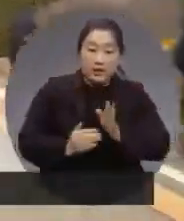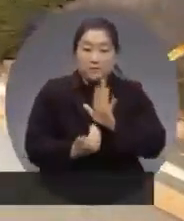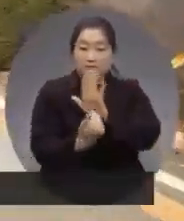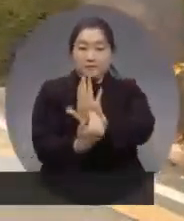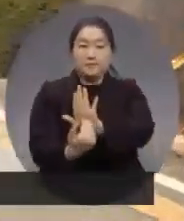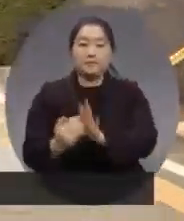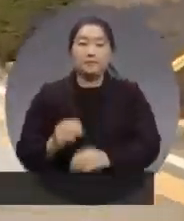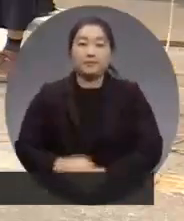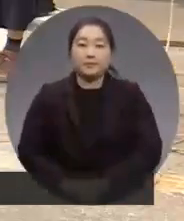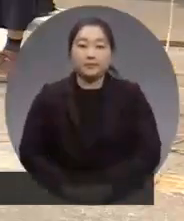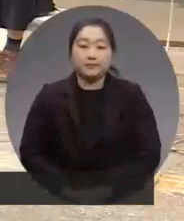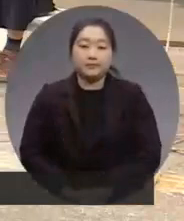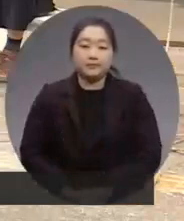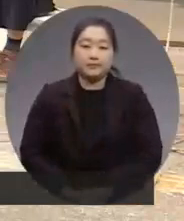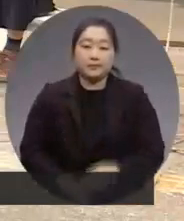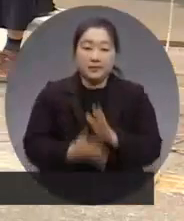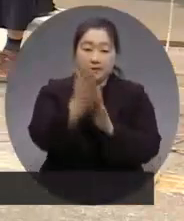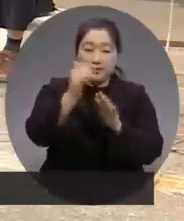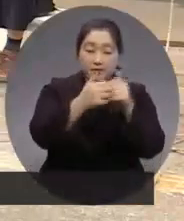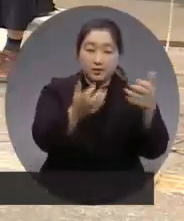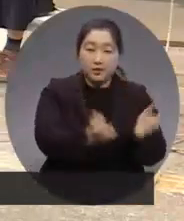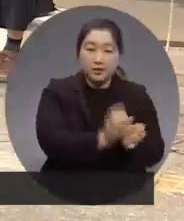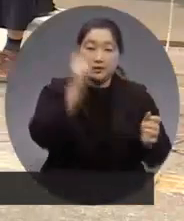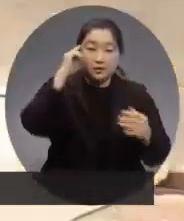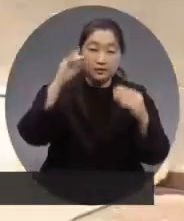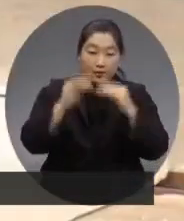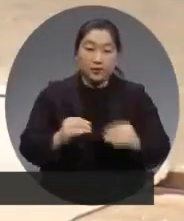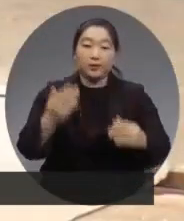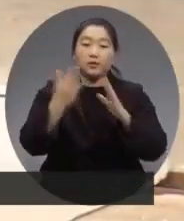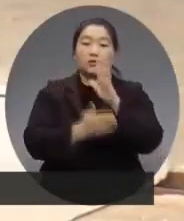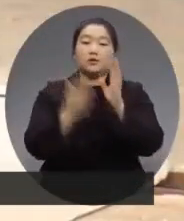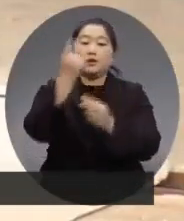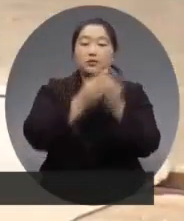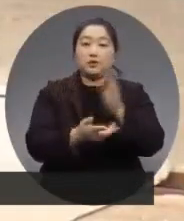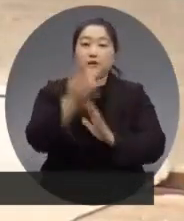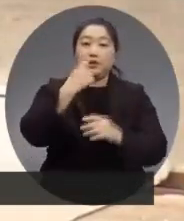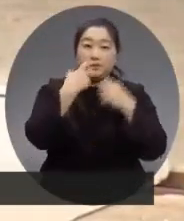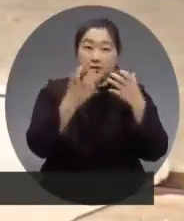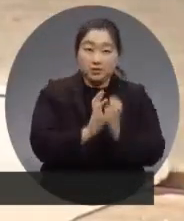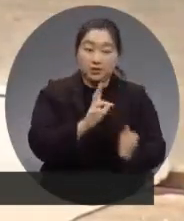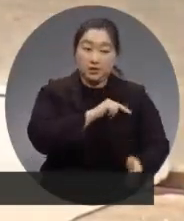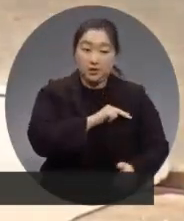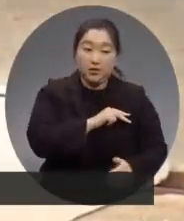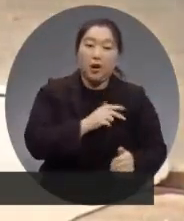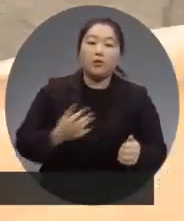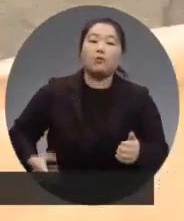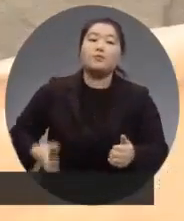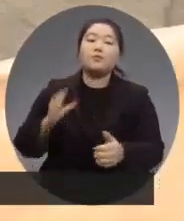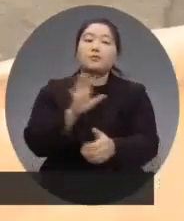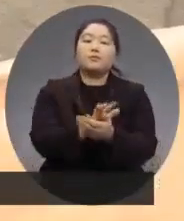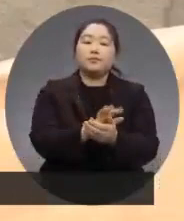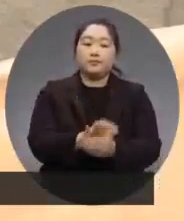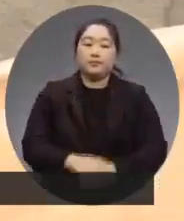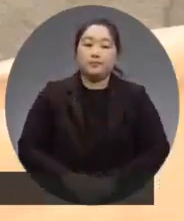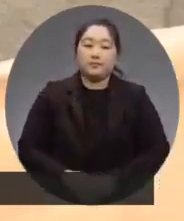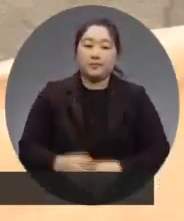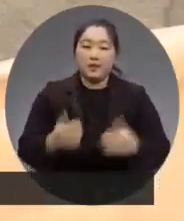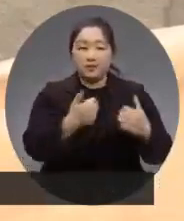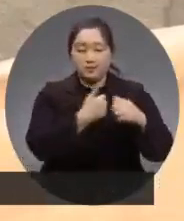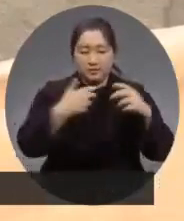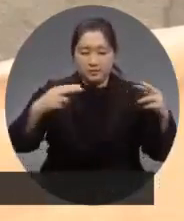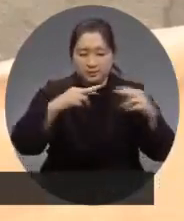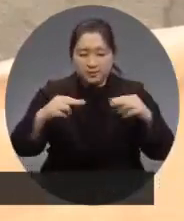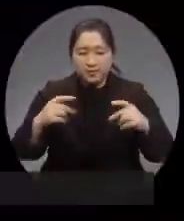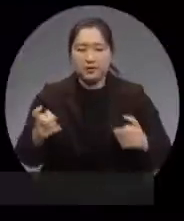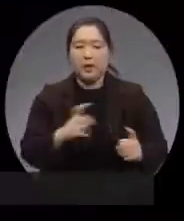겁니다. 이 시민단체와 뜻을 함께해왔던 청주시의회 민주당 의원들도 거들었습니다. 대치 상황에서 설전도